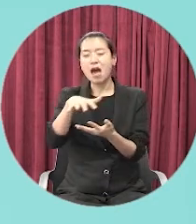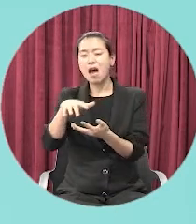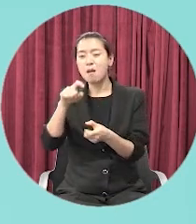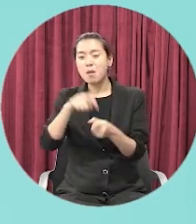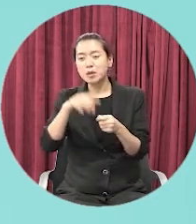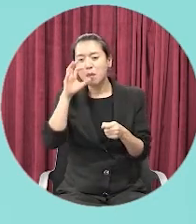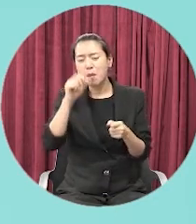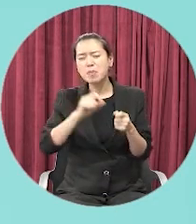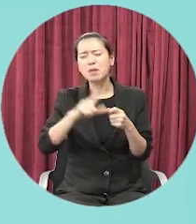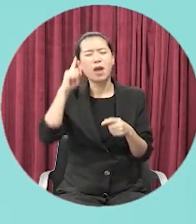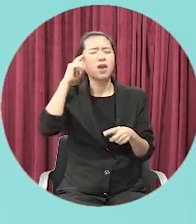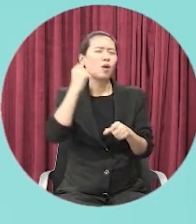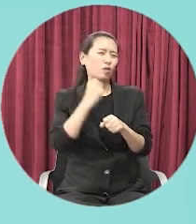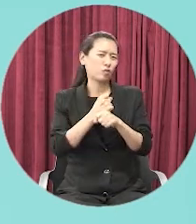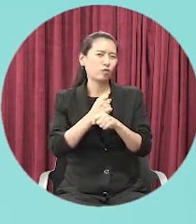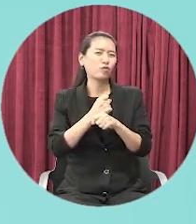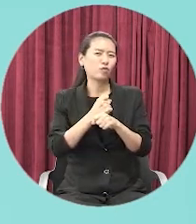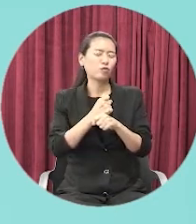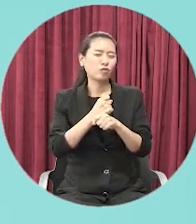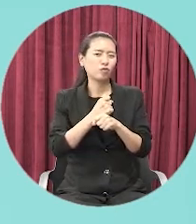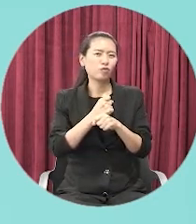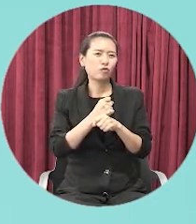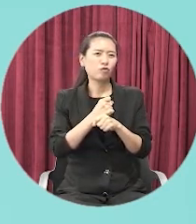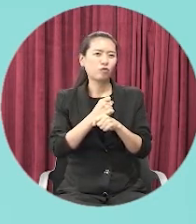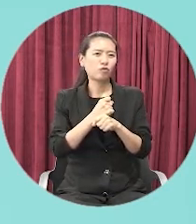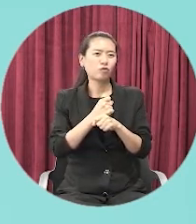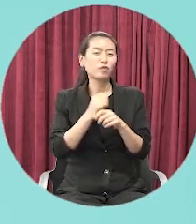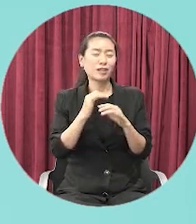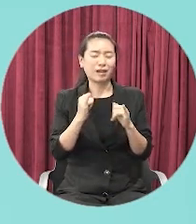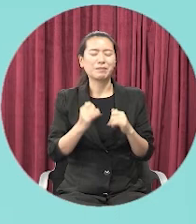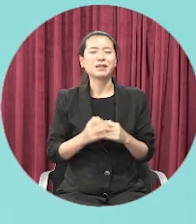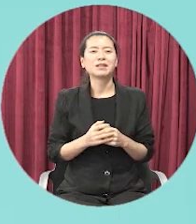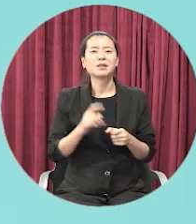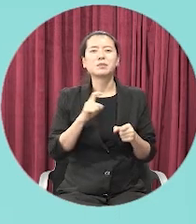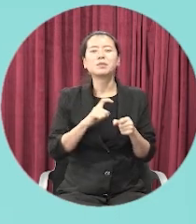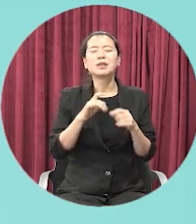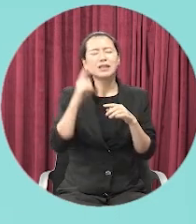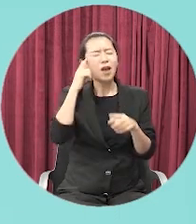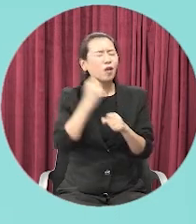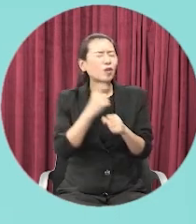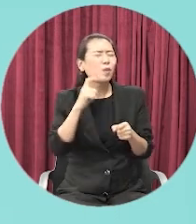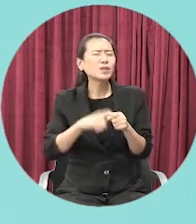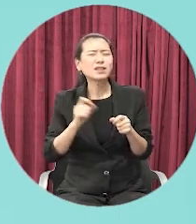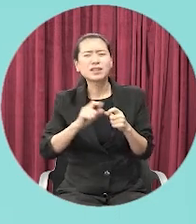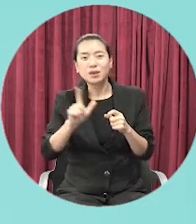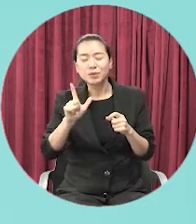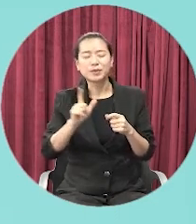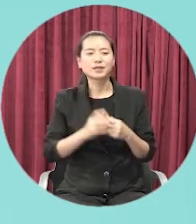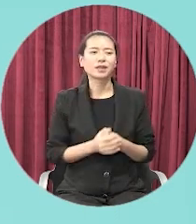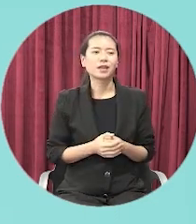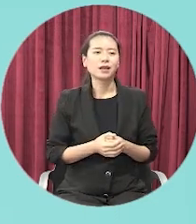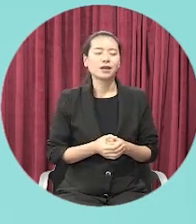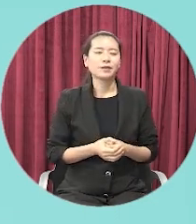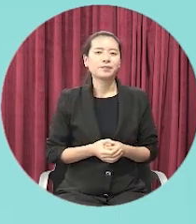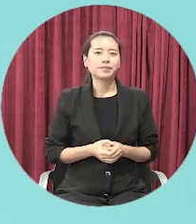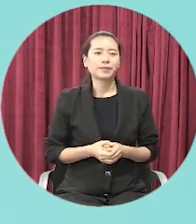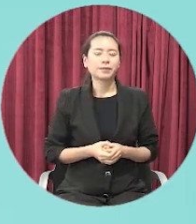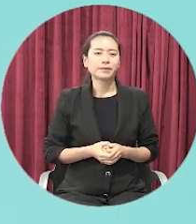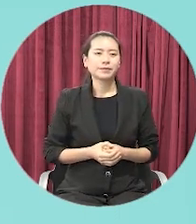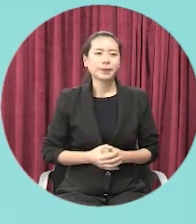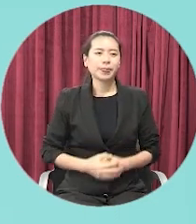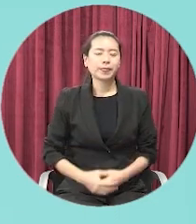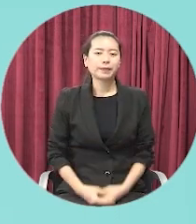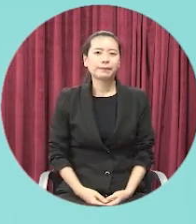이런 쪽에 대한 얘기 갖추어 아무래도 연구자가 이동해 참여 하니까 저도 그렇구요 그런 쪽에 얘기할 줄 진행되는데 실제로 아